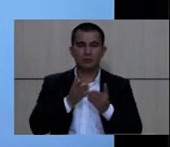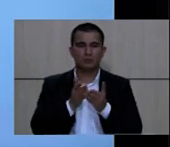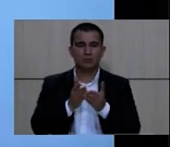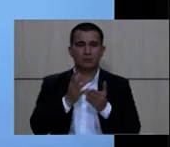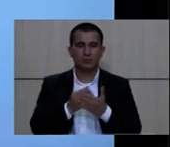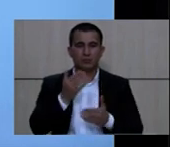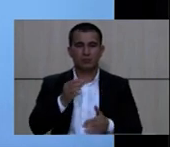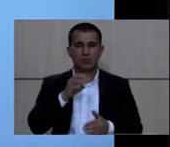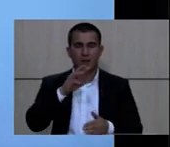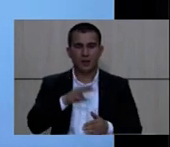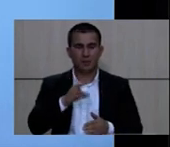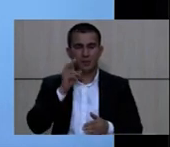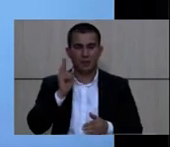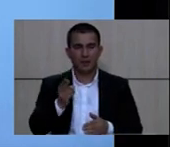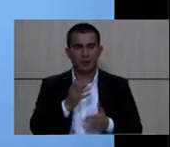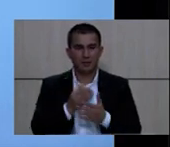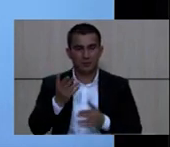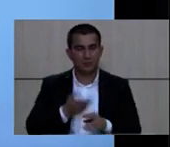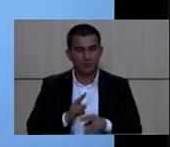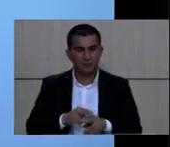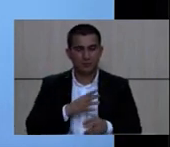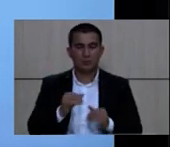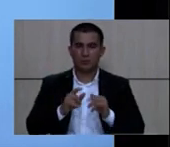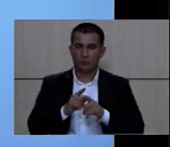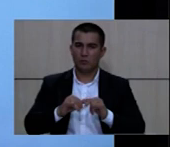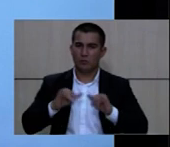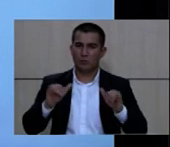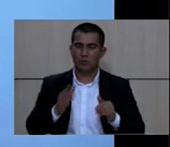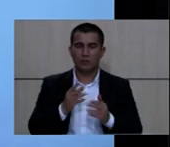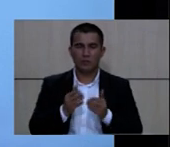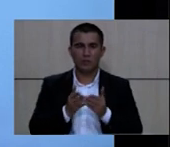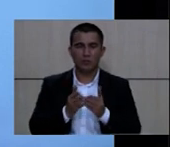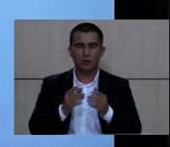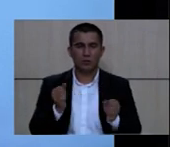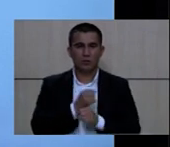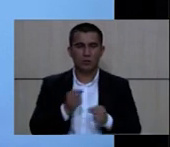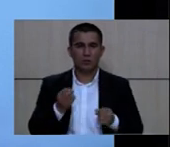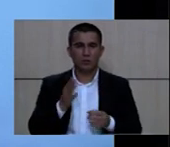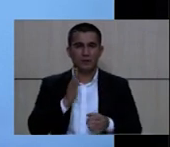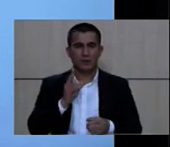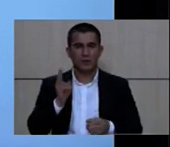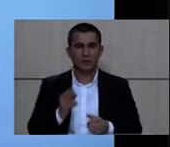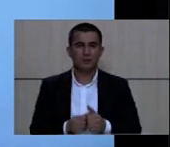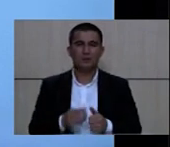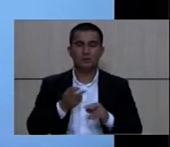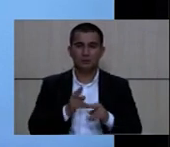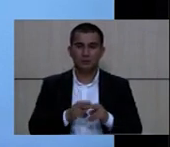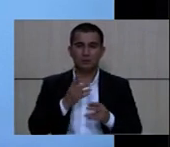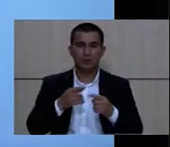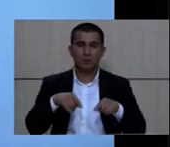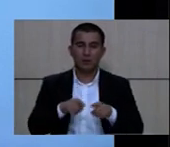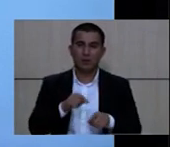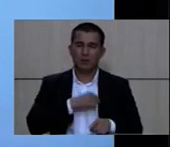massasini MQ deb belgilaganmiz. Ko'paytiramiz. Qayiqning tezligiga, ya'ni VQ ga barobar. Xuddi